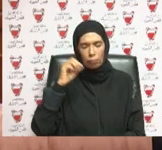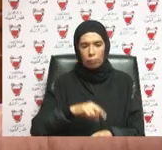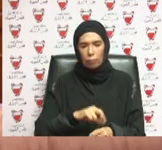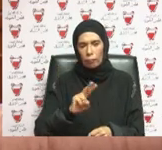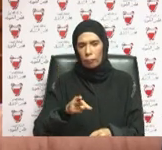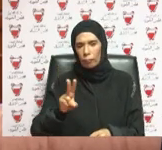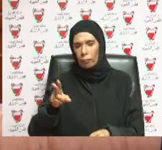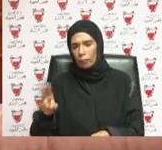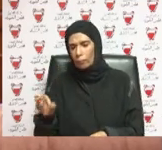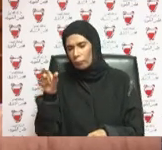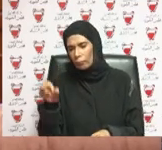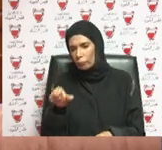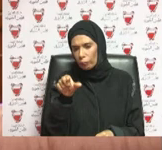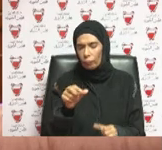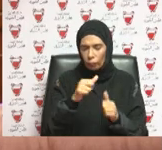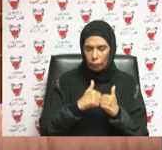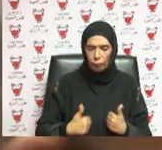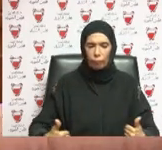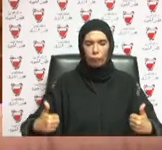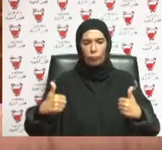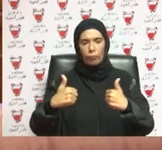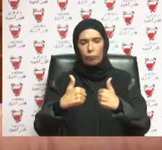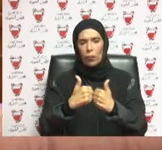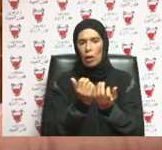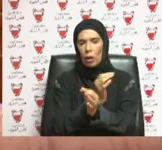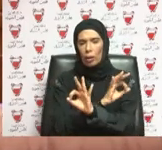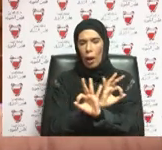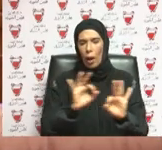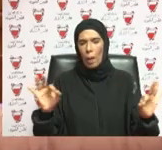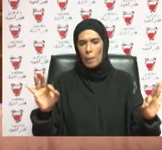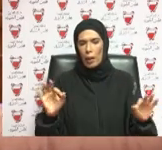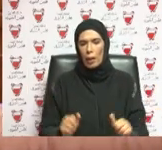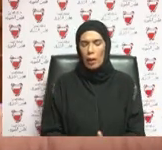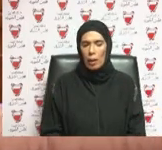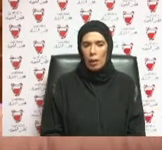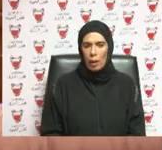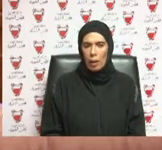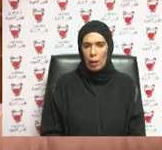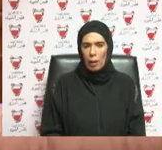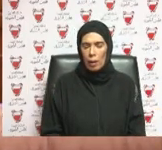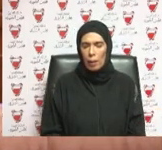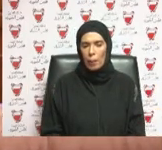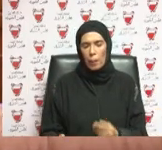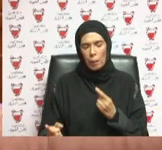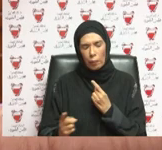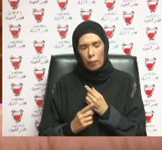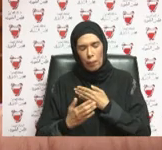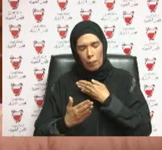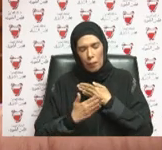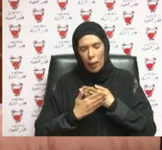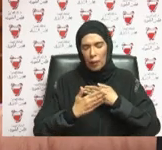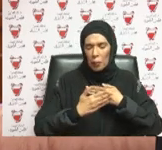بمختلف فئاتهم وطوائفهم. كان نموذجاً للمسؤول القريب من الناس قلباً